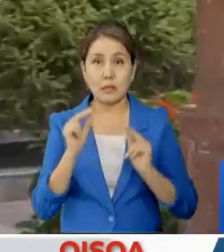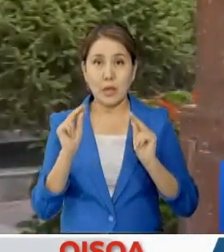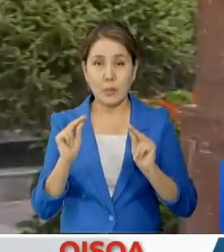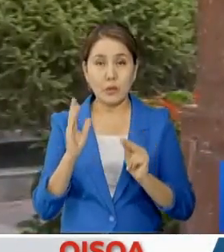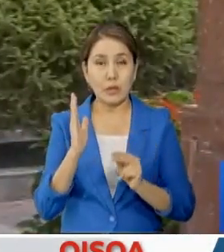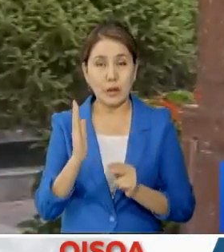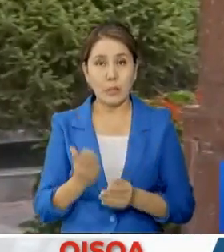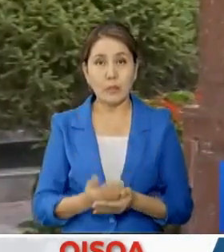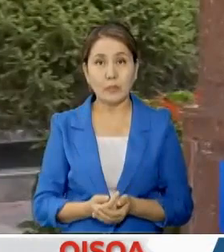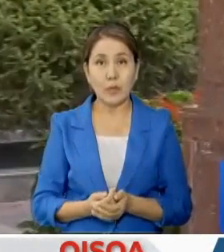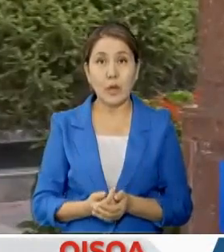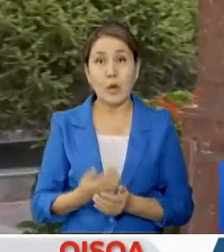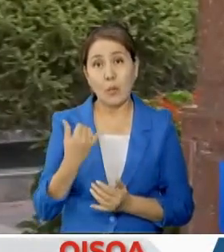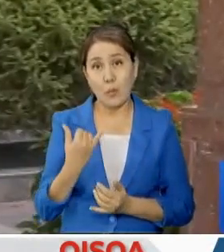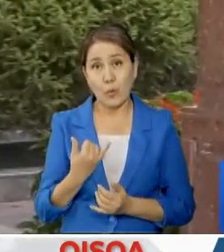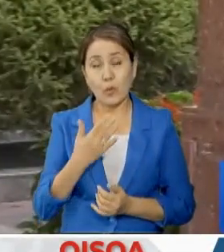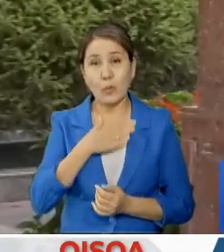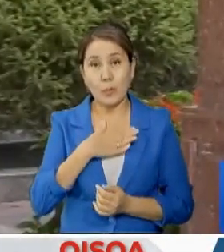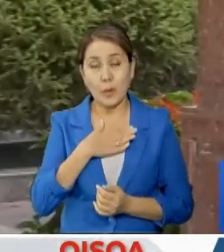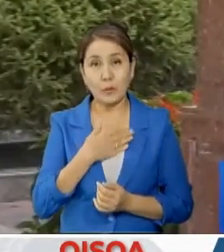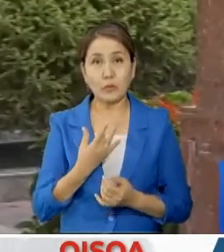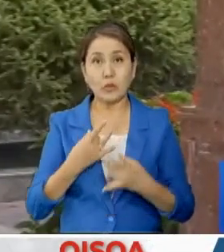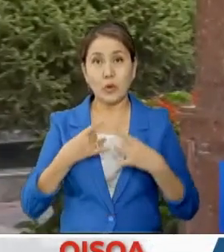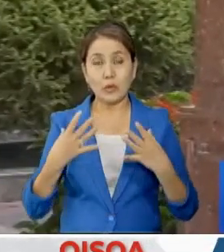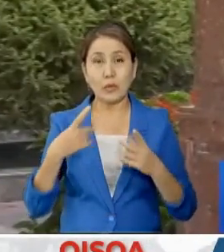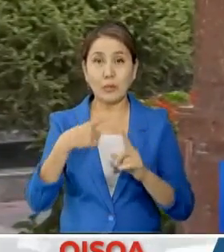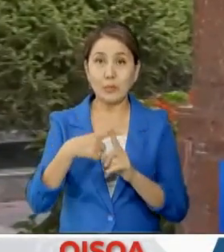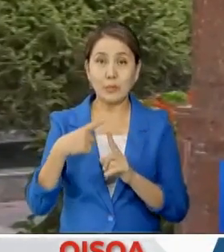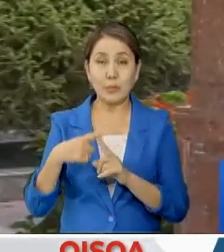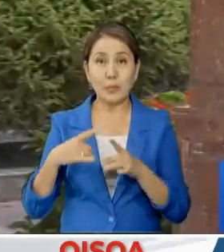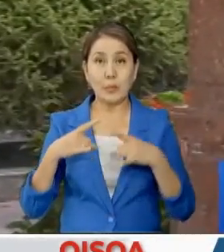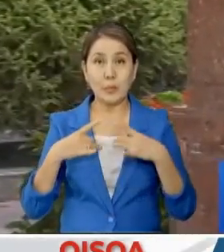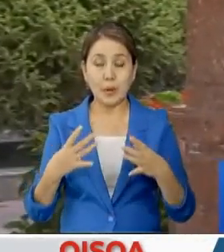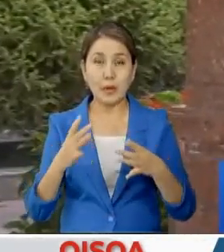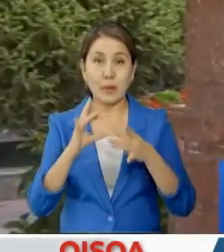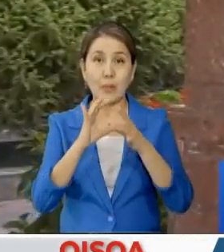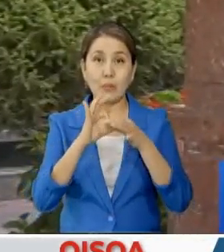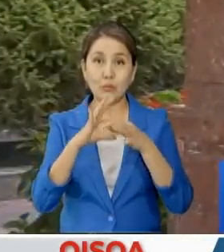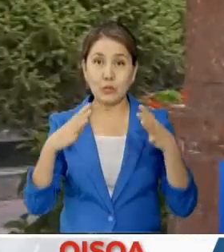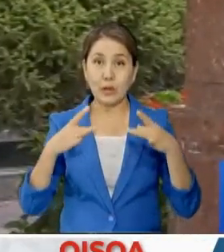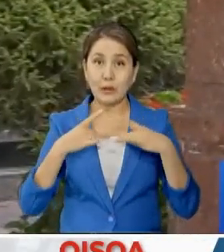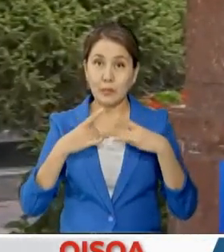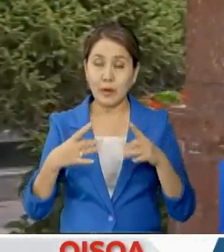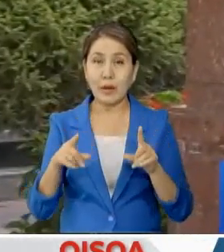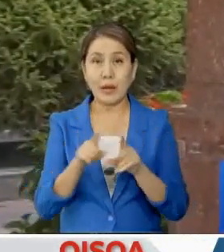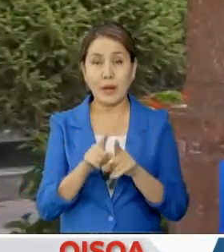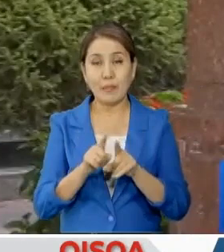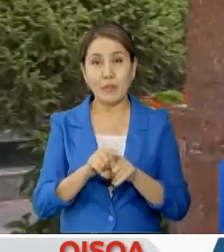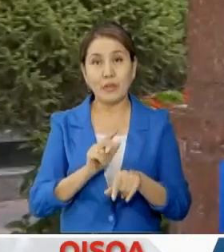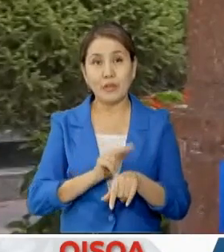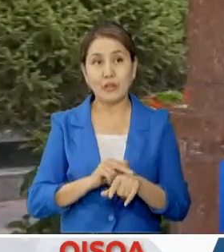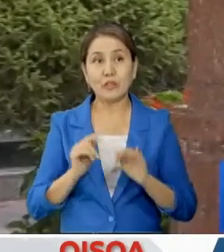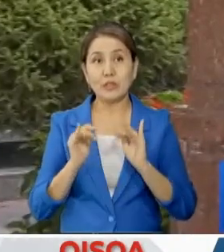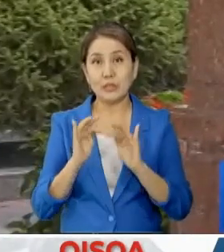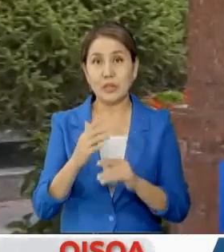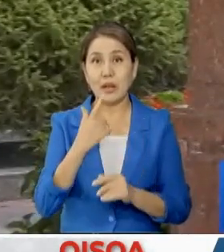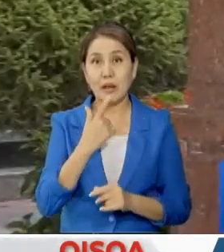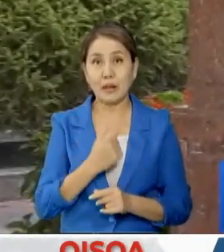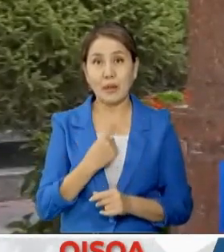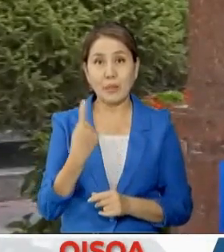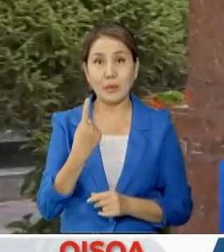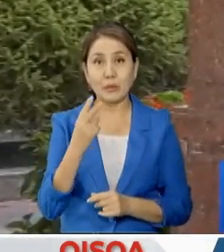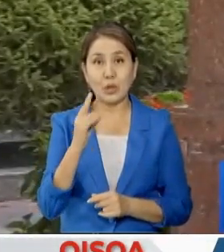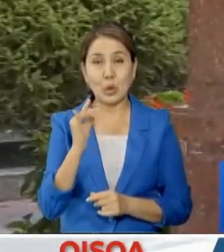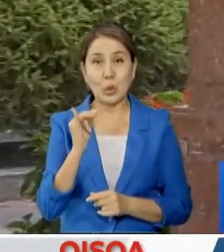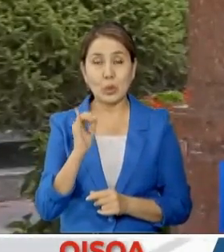Bugun men uchun unutilmas kun va qo'shiloq bayramdir. Sababi O'zbekiston Respublikasining mustaqillik bayrami hamda ichki ishlar Vazirlik Akademiyasining birinchi